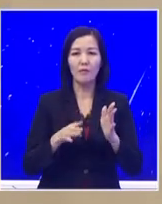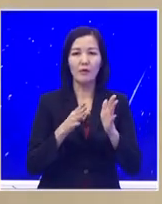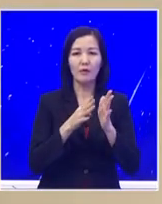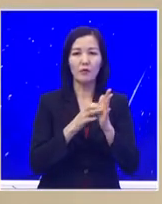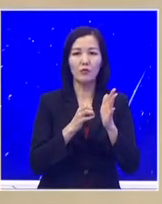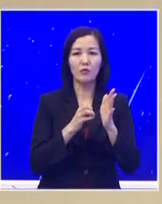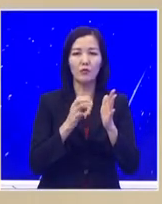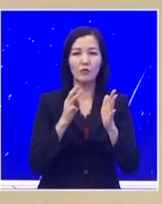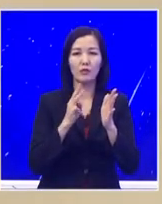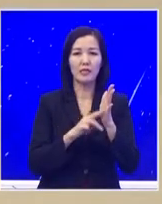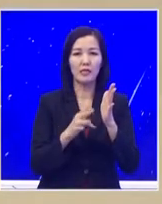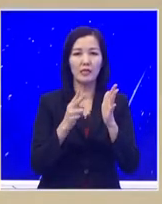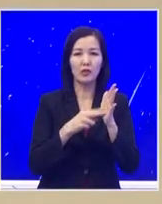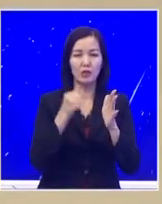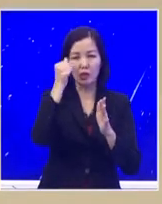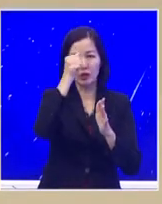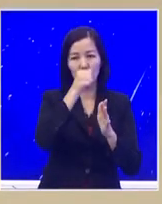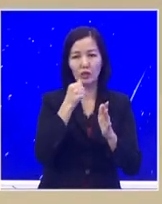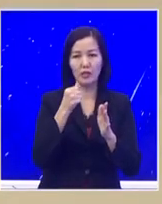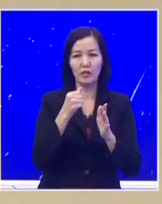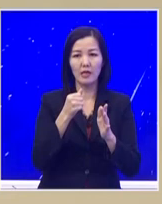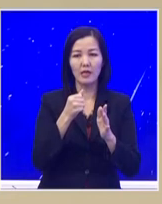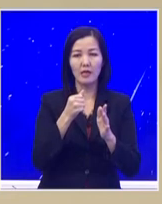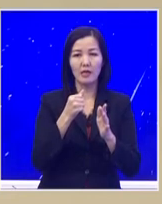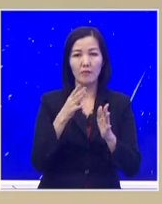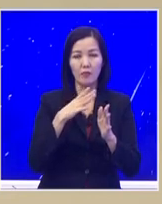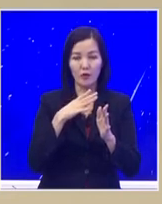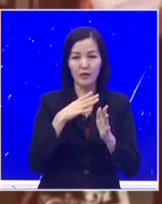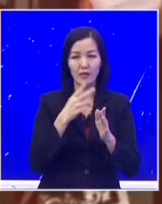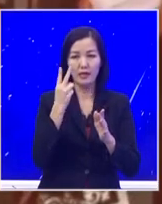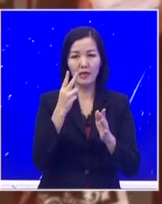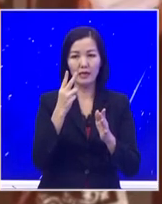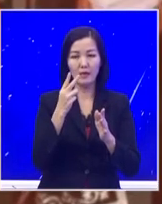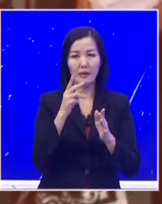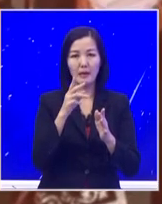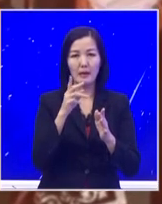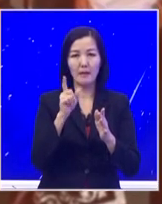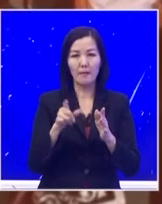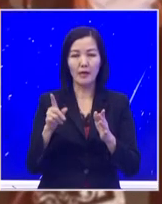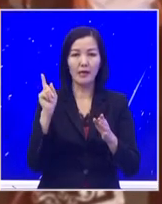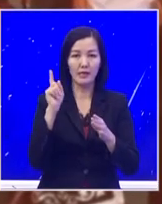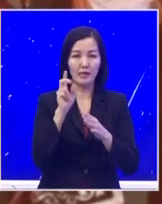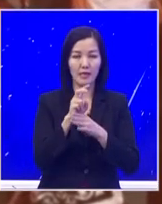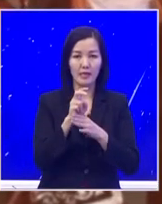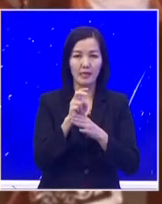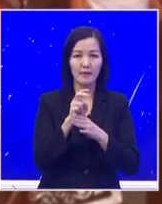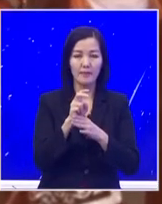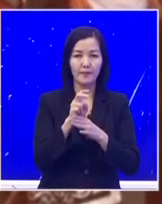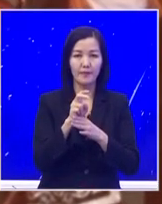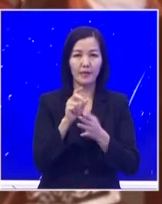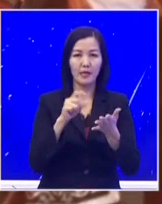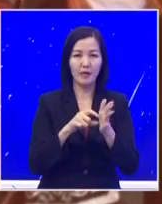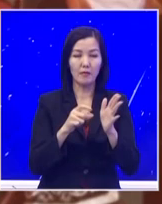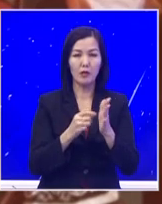1987 жылы еді. Екі бала кіріп келді кабинетіме. Қарасам Оралбайым тенор,